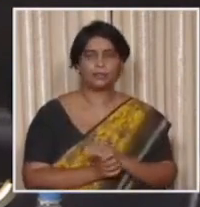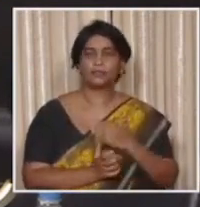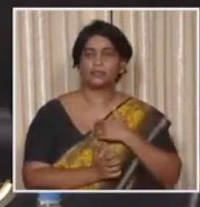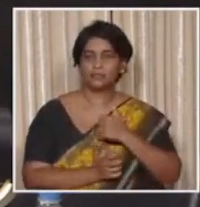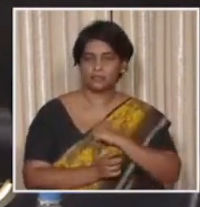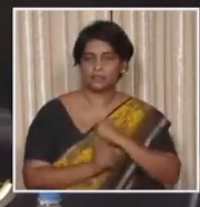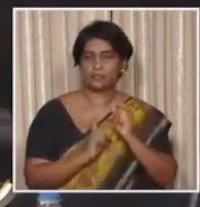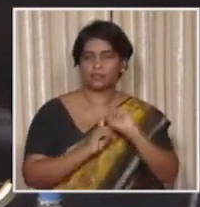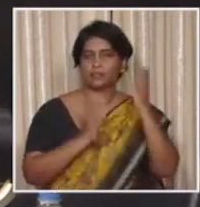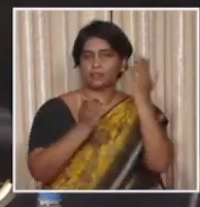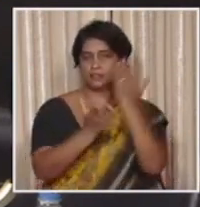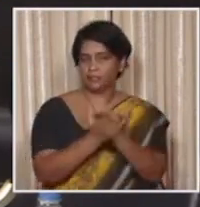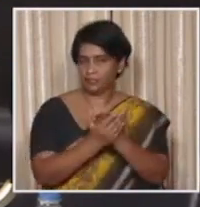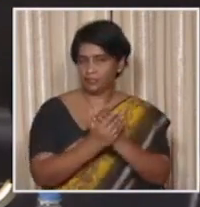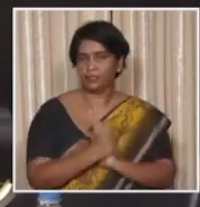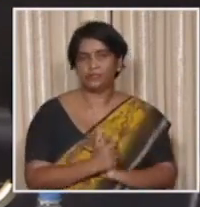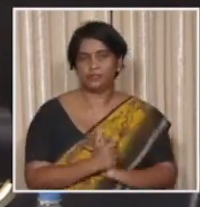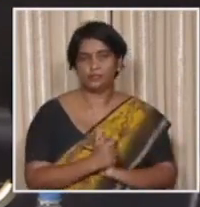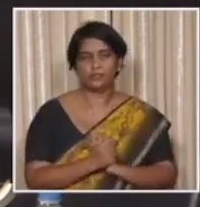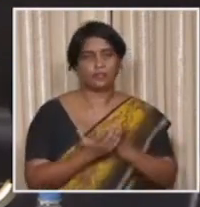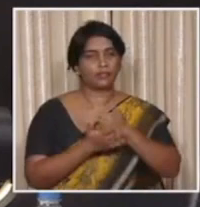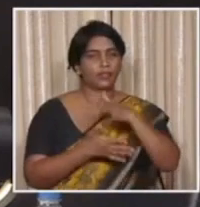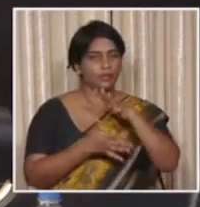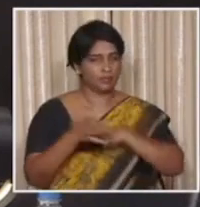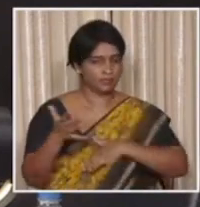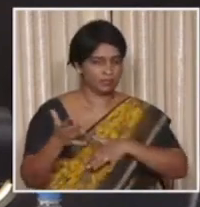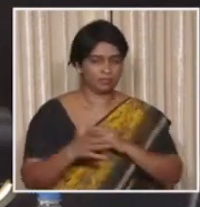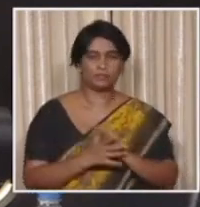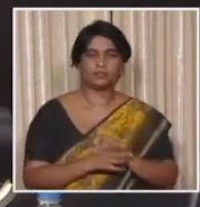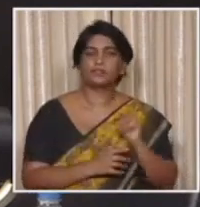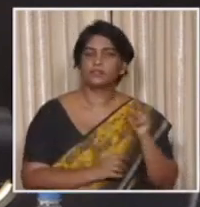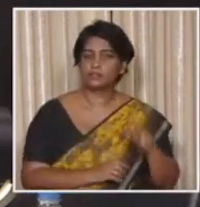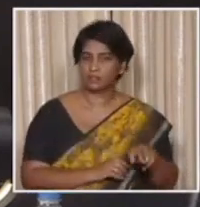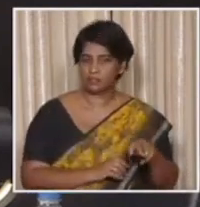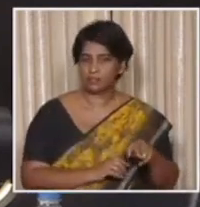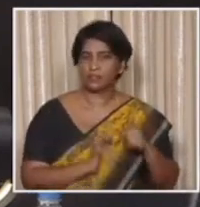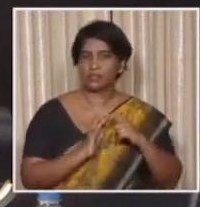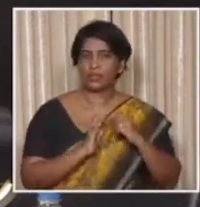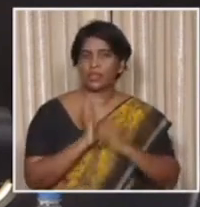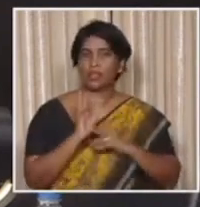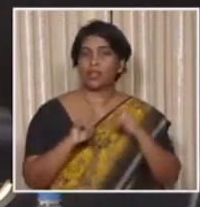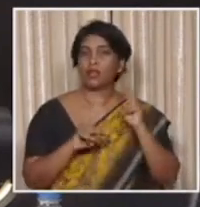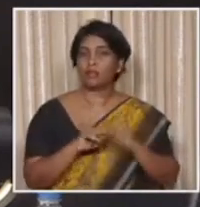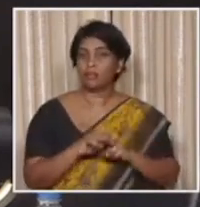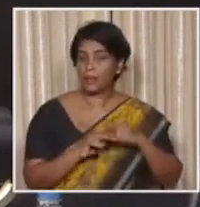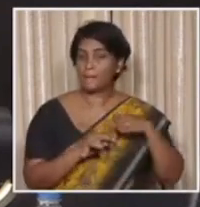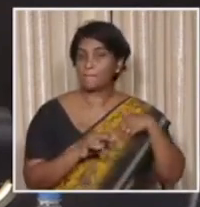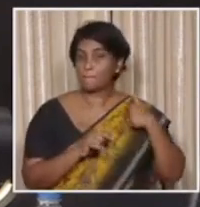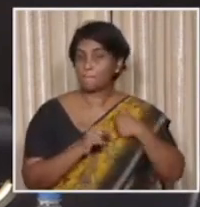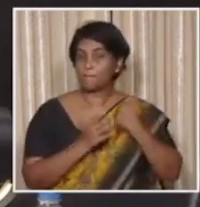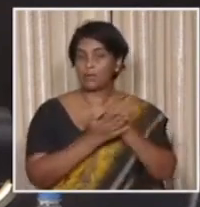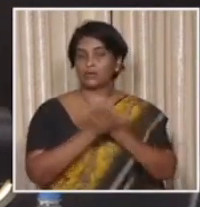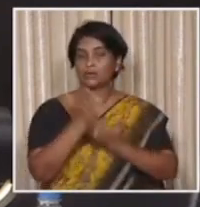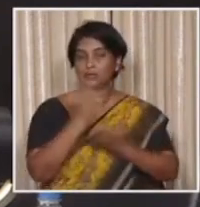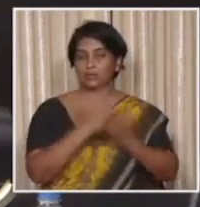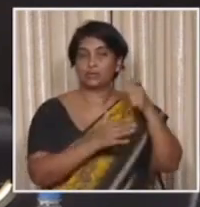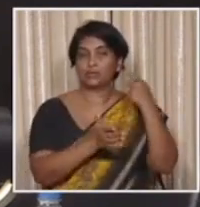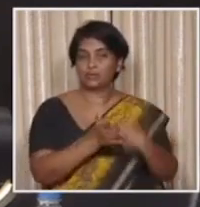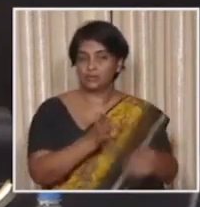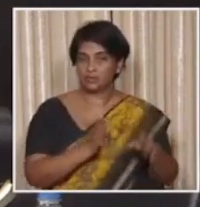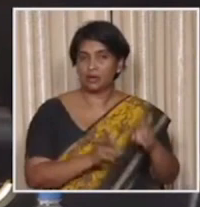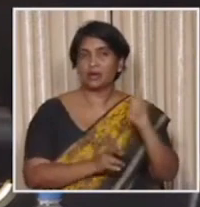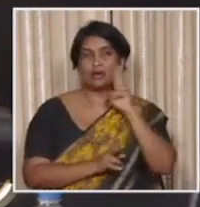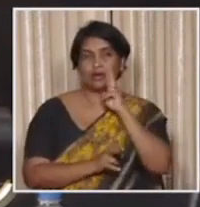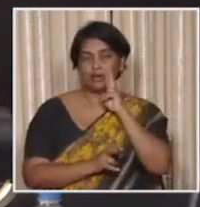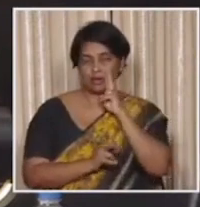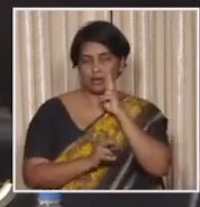කැමැති සභාගත කරන්න letter of intent මේක මේ IMF එකේ ප්‍රධානියට ලියලා තියෙන්නේ අස්සම් කරලා තියෙන්නේ